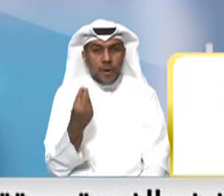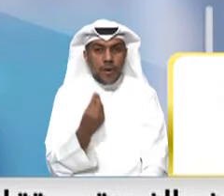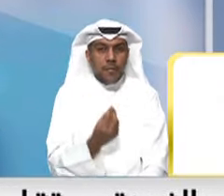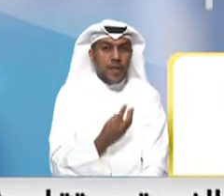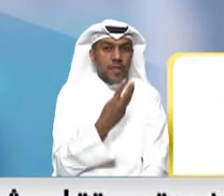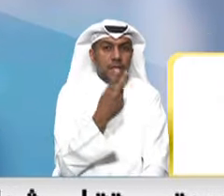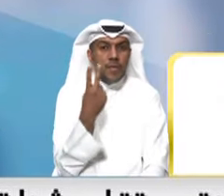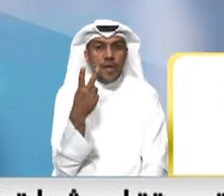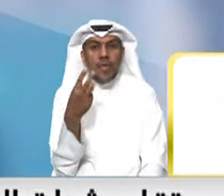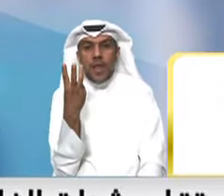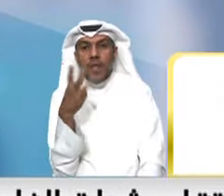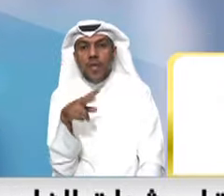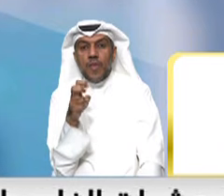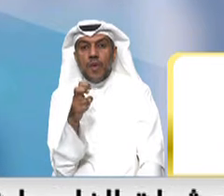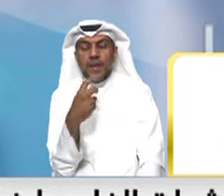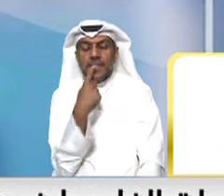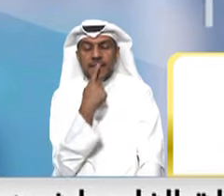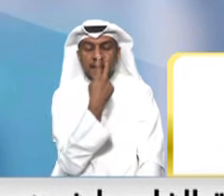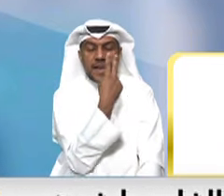833 لعام